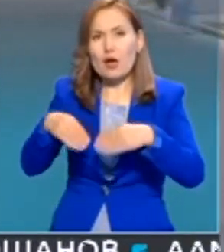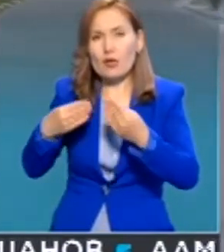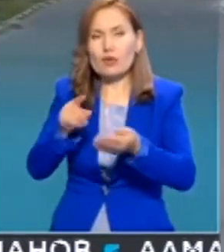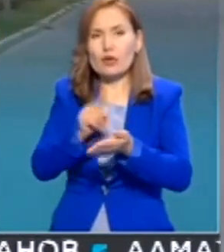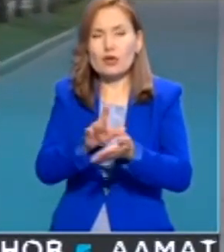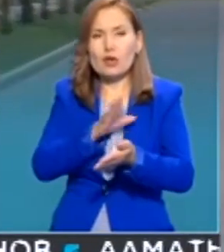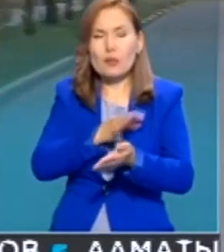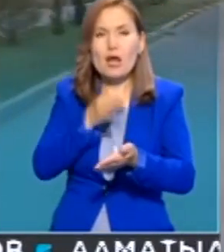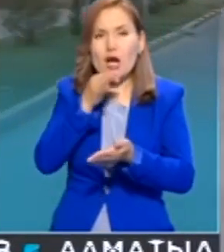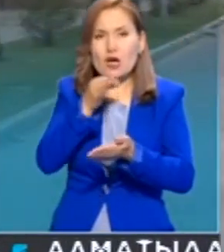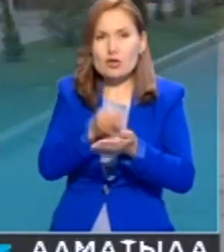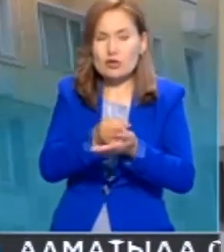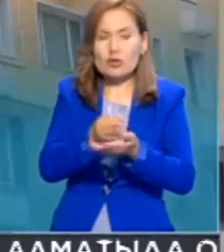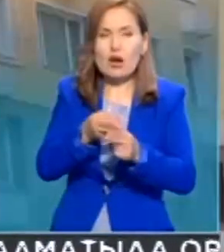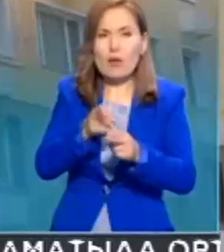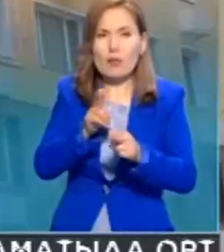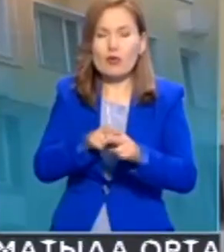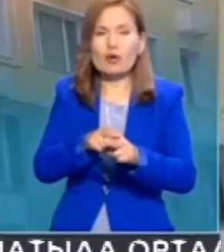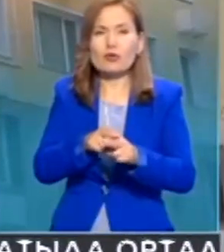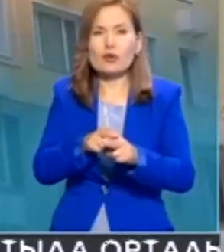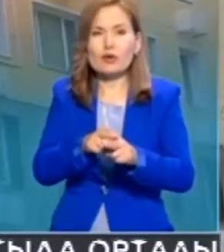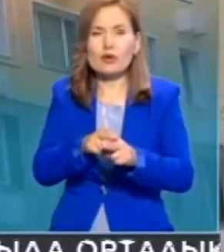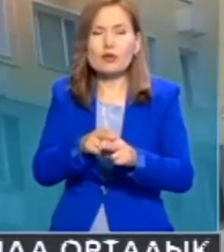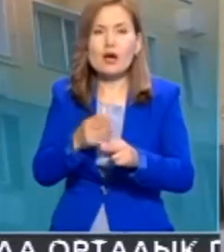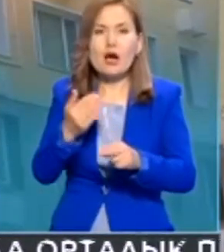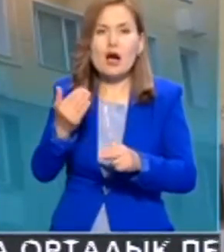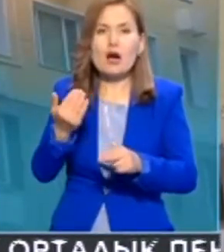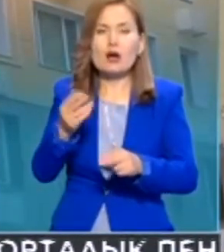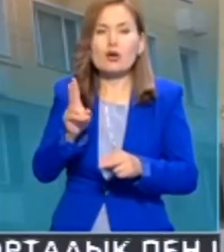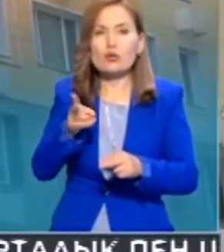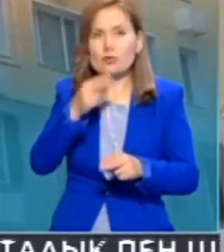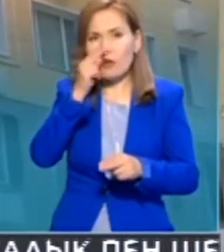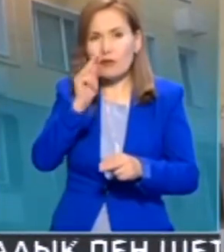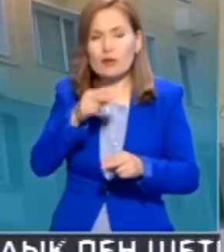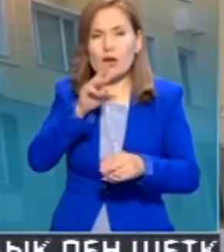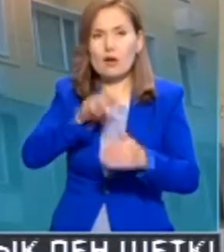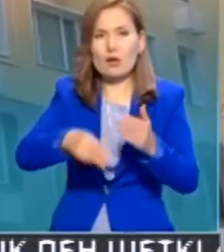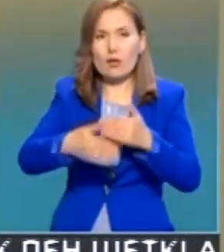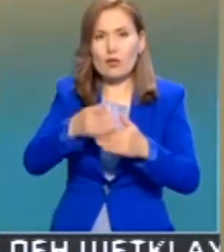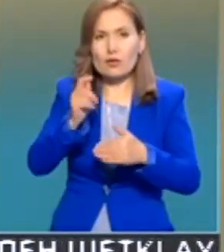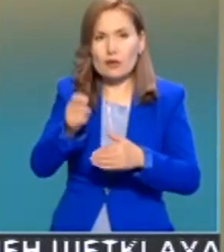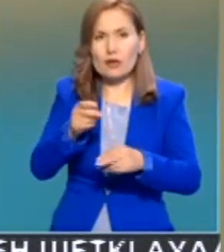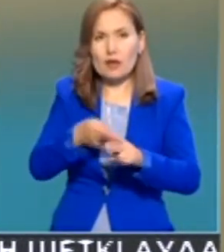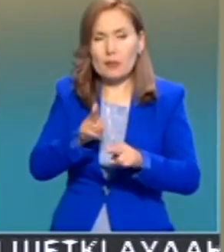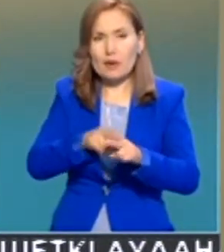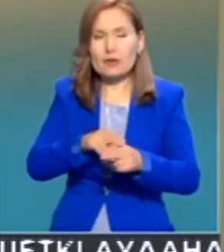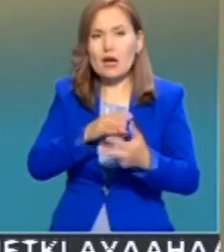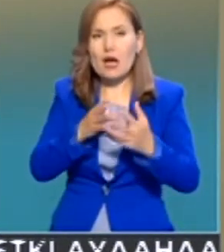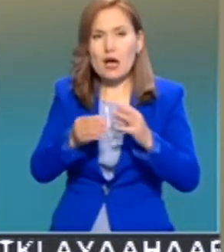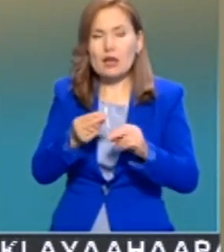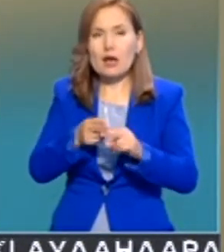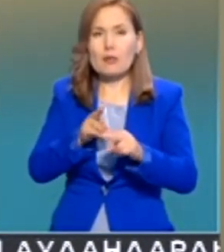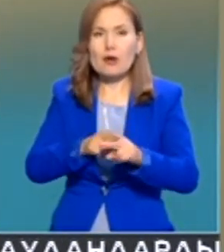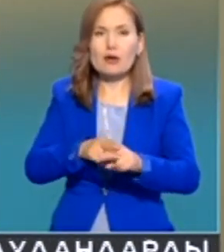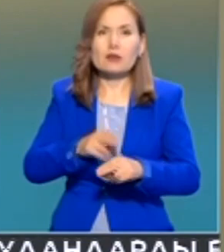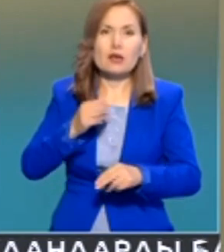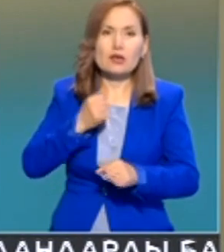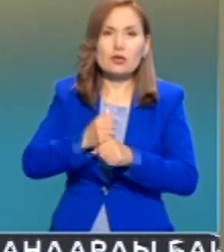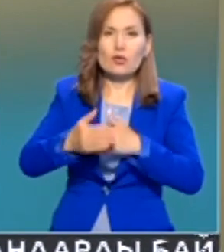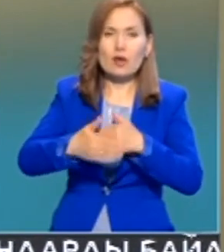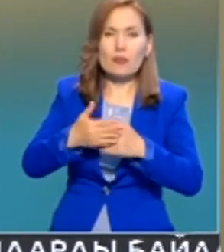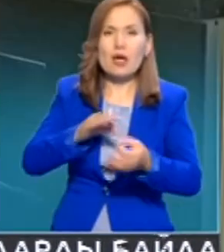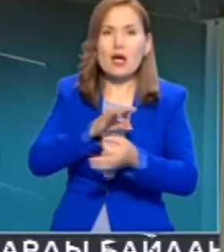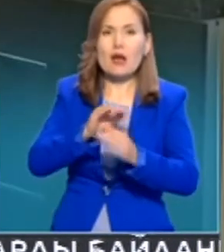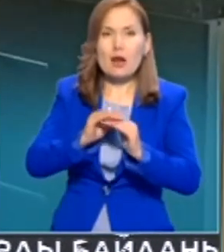шаруаны жауапты мамандар себепсіз тежеген. Кінәлі тұлғаларға әкімшілік айыппұл салынып, сөгіс жарияланды, тәртіптік жауапкершілікке тартылған. Ал